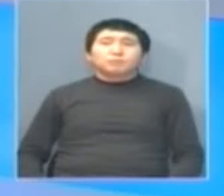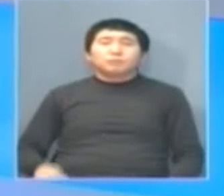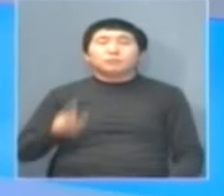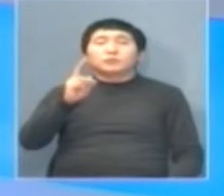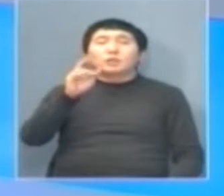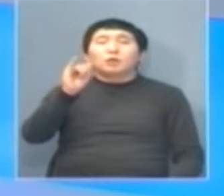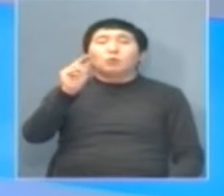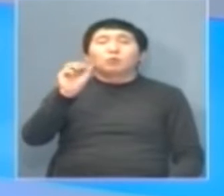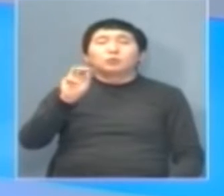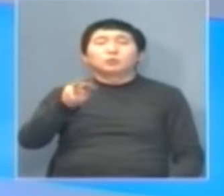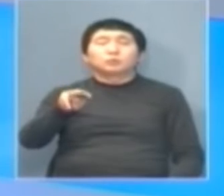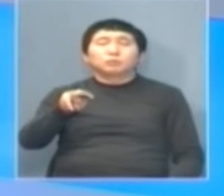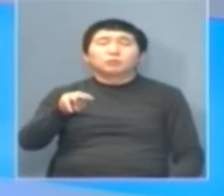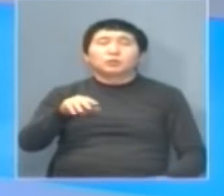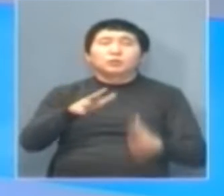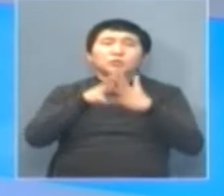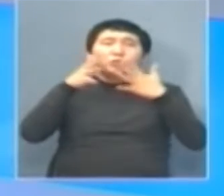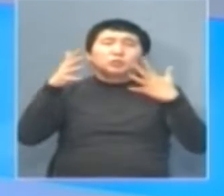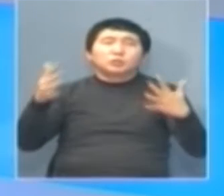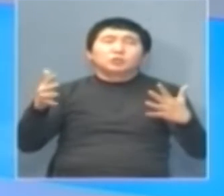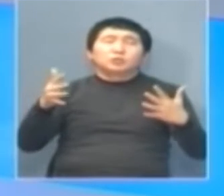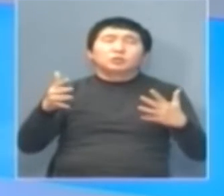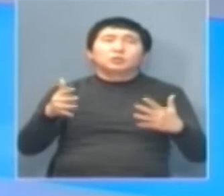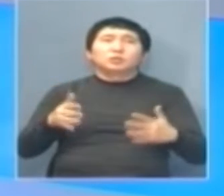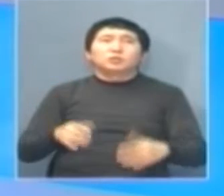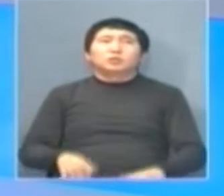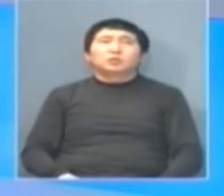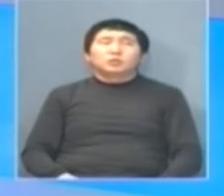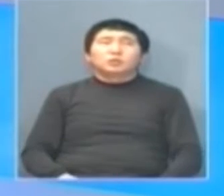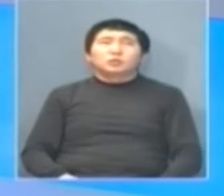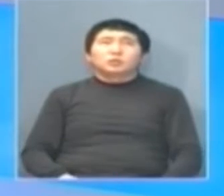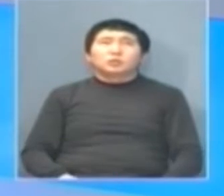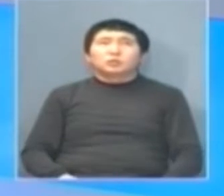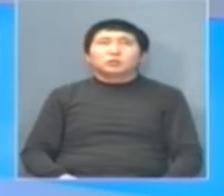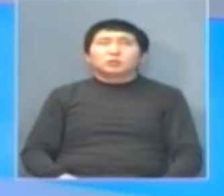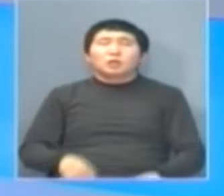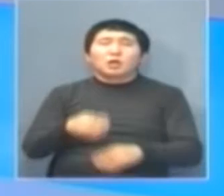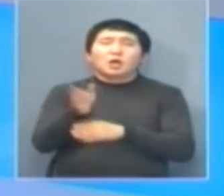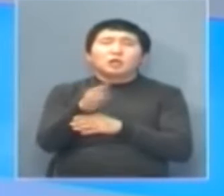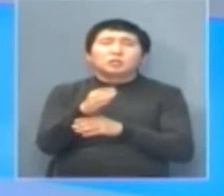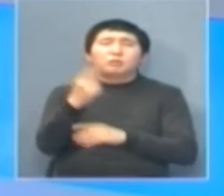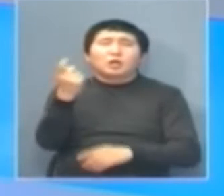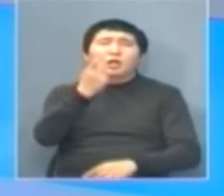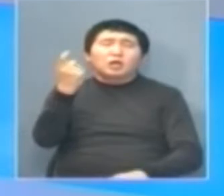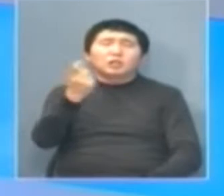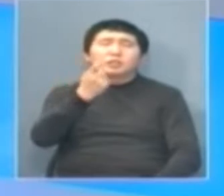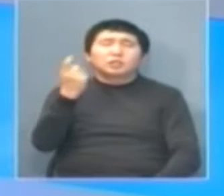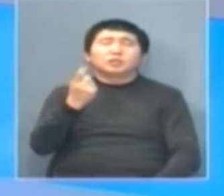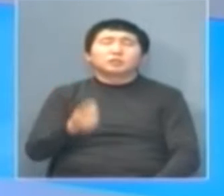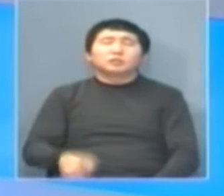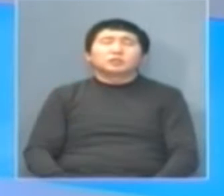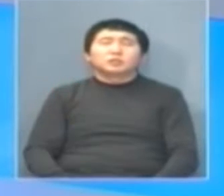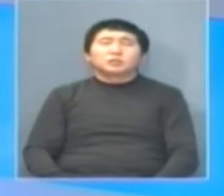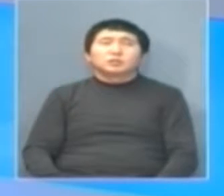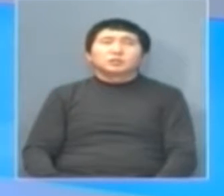Курчумский район является одним из крупнейших поставщиков рыбы не только в Восточно-Казахстанской области, но и на других стран наряду с